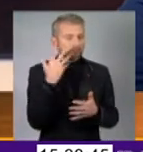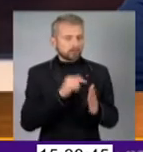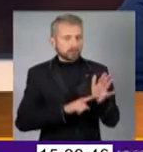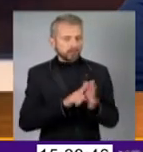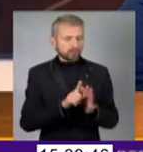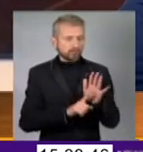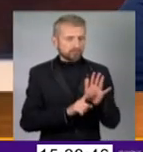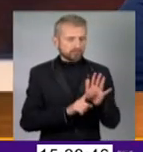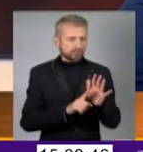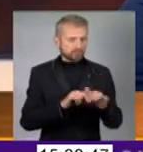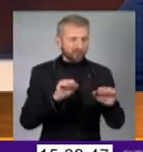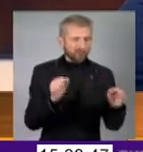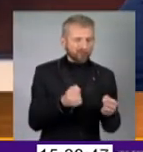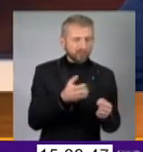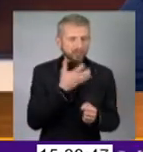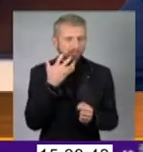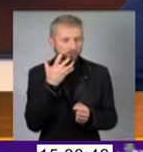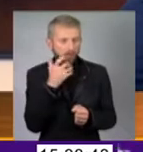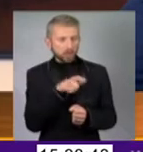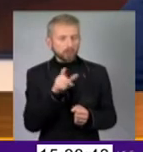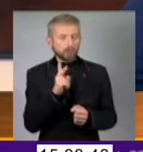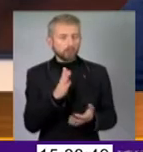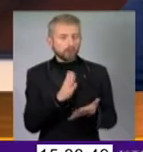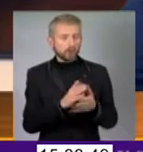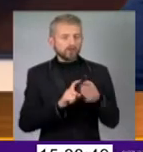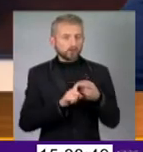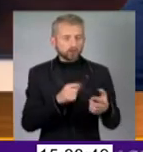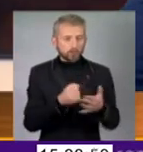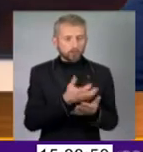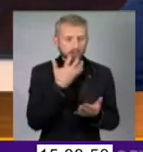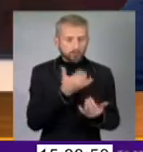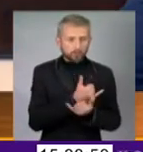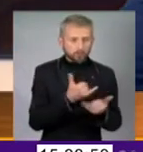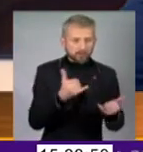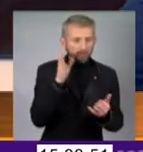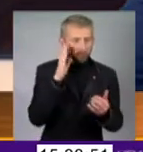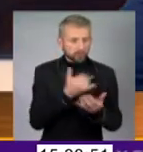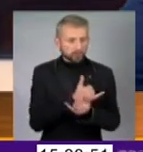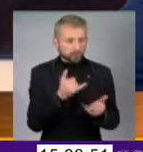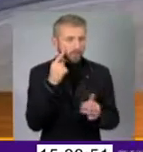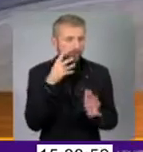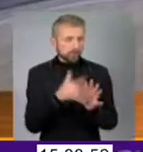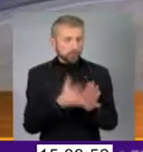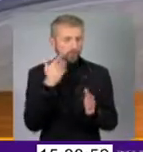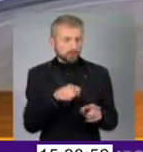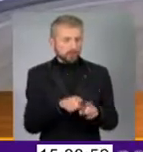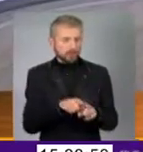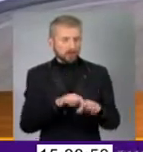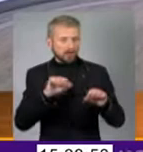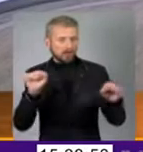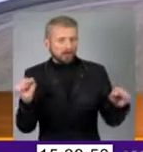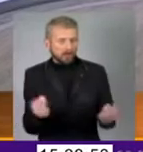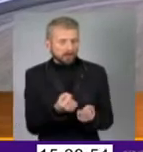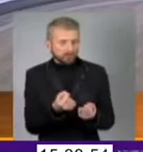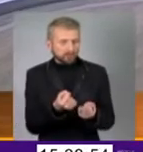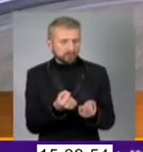відповідно комунікації, люди, які мають відношення до теплопостачання, до водопостачання, вони розуміють, що при таких речах, коли температура